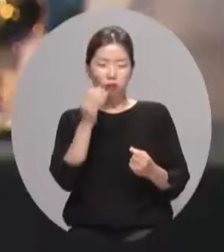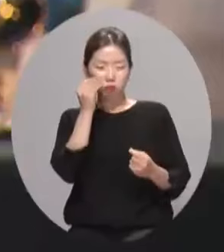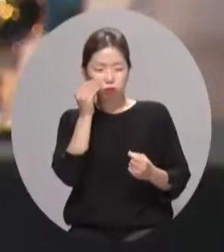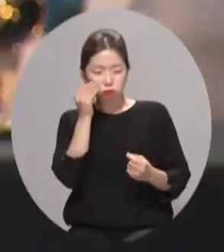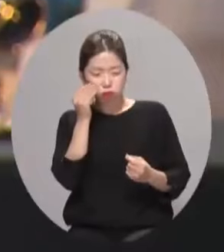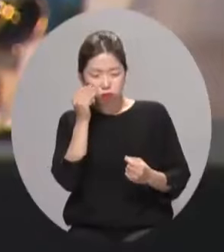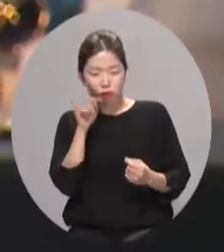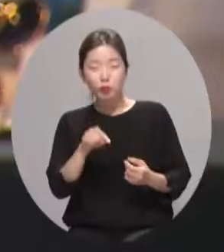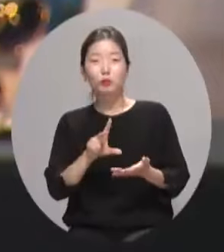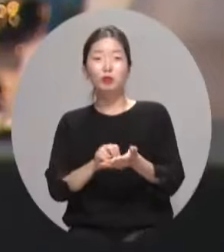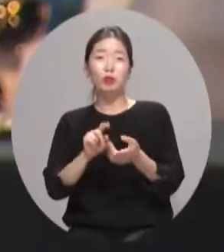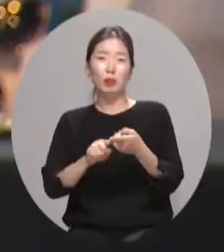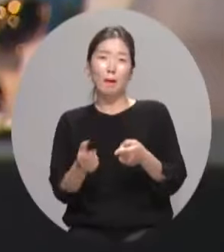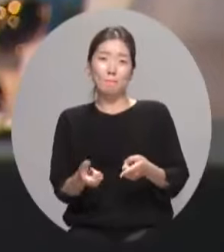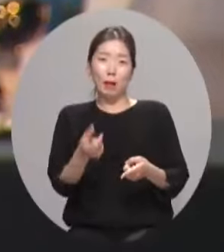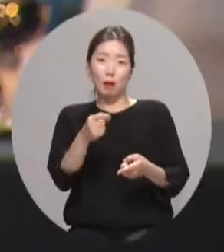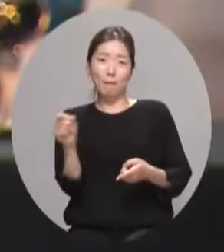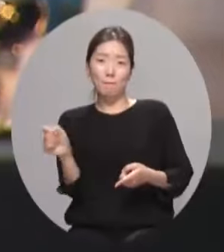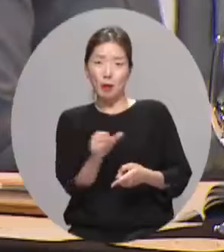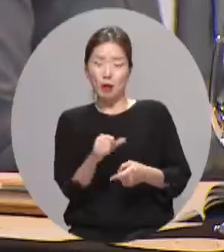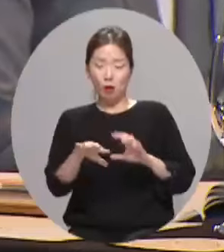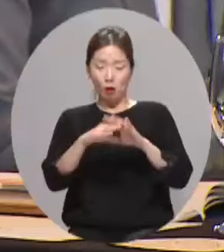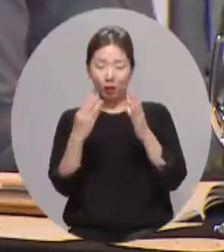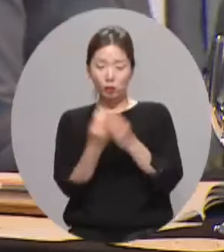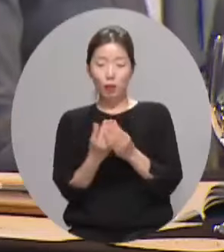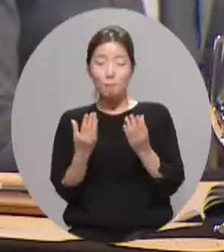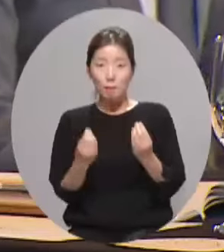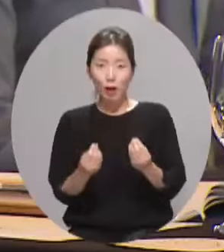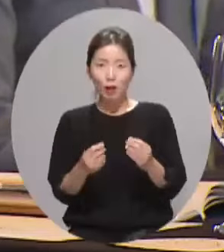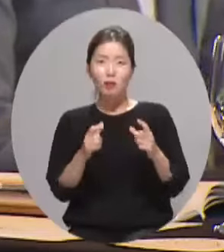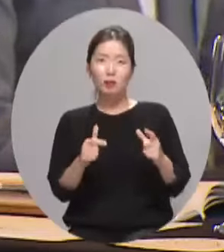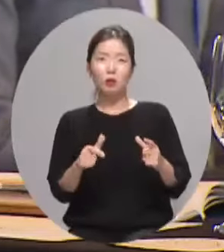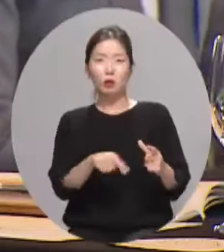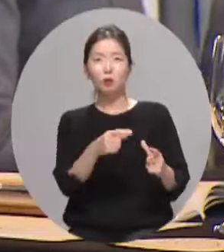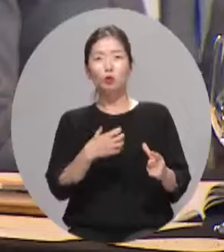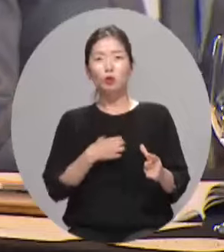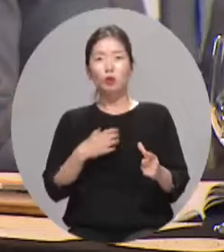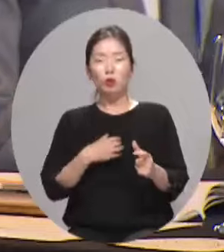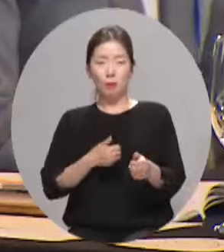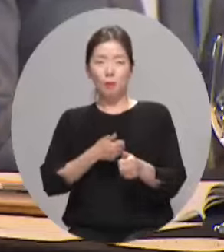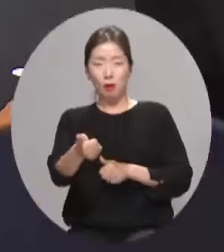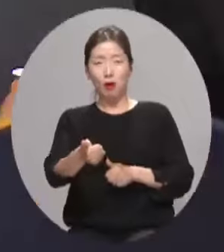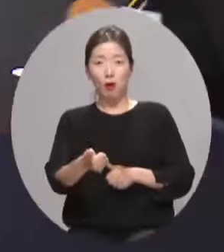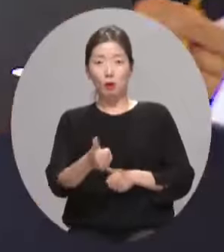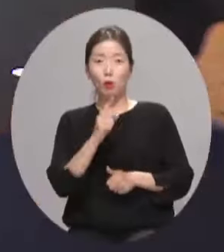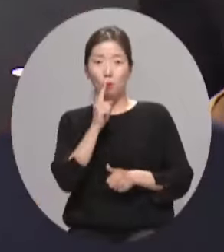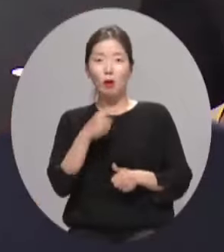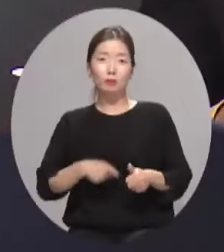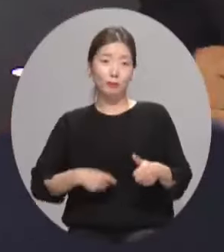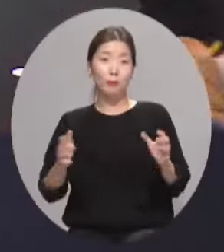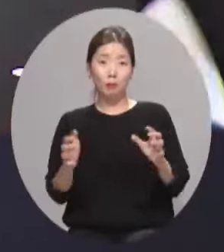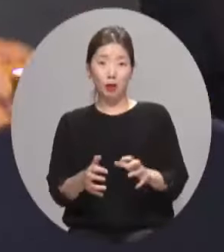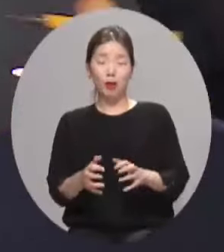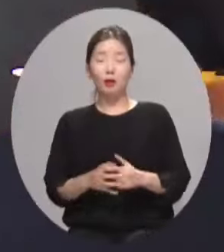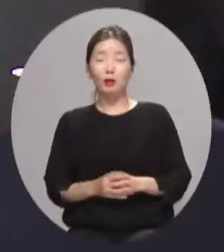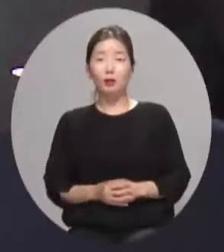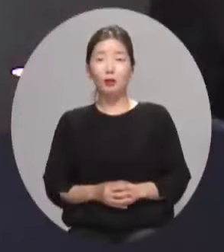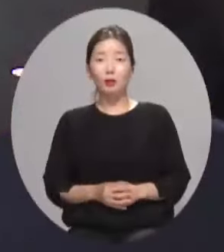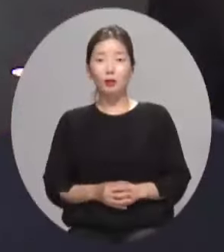숙원 사업에 속도감 있는 완결을 통해 지역이 마주한 위기를 돌파하자는 목소리도 어김없이